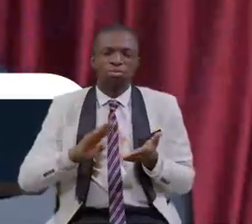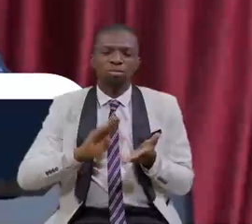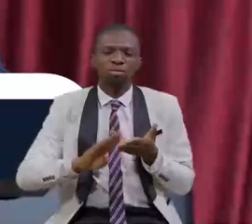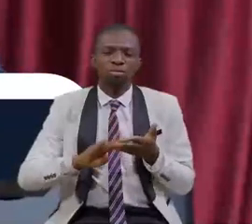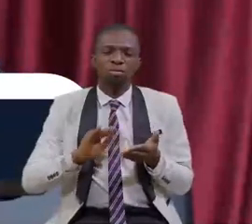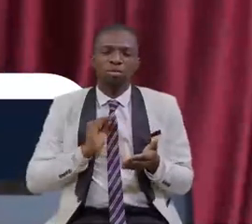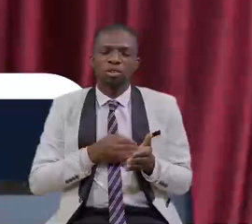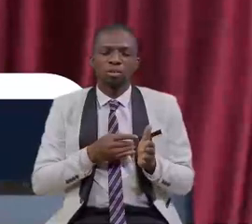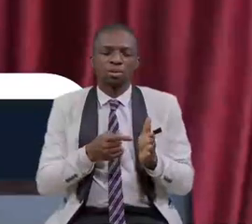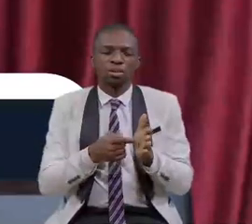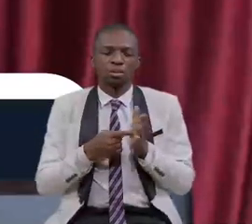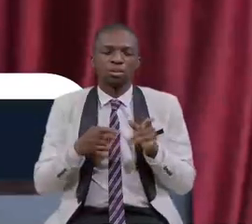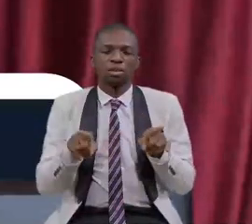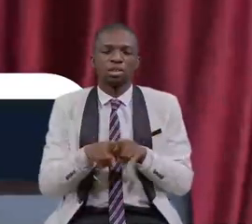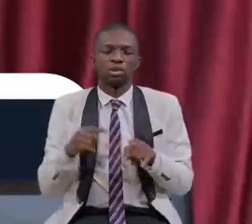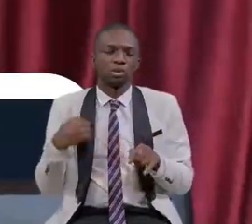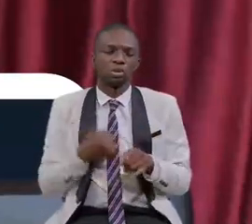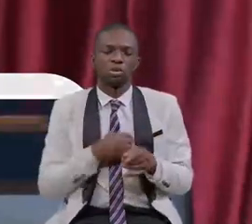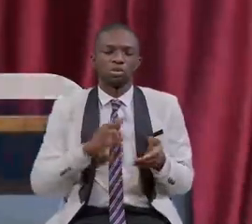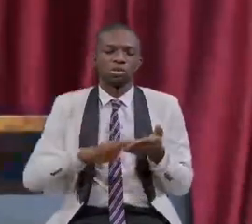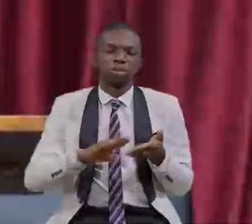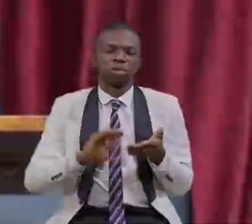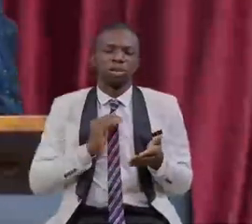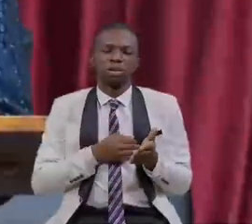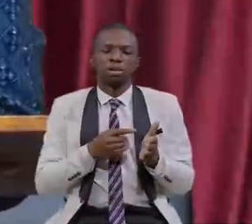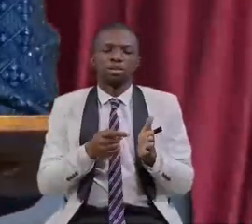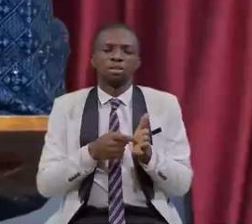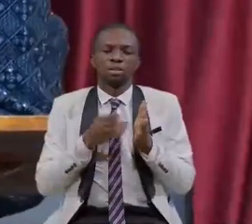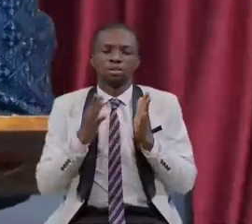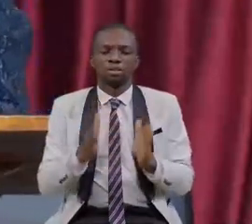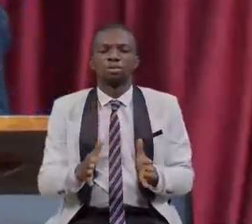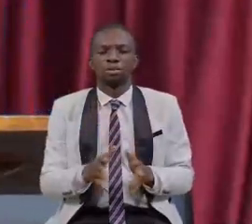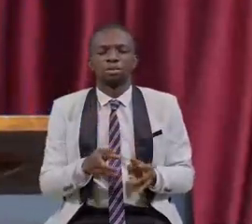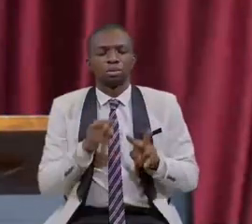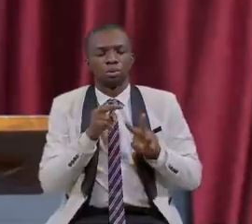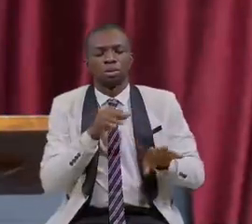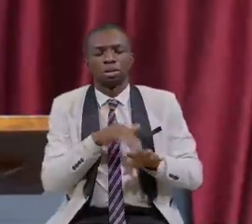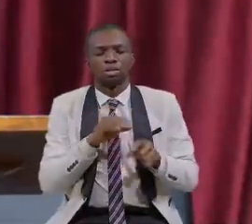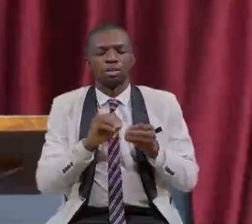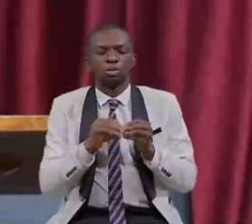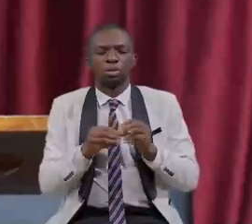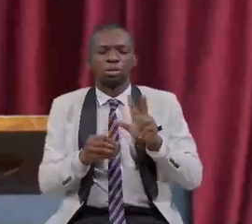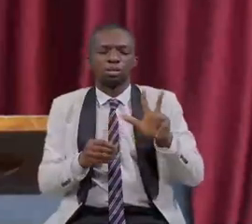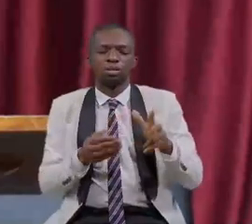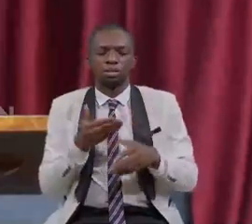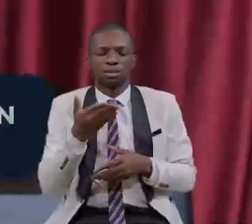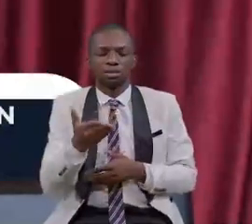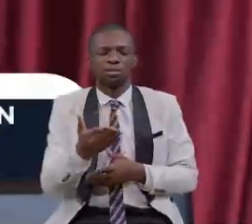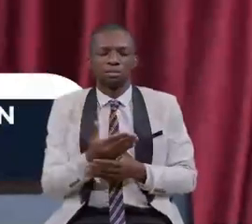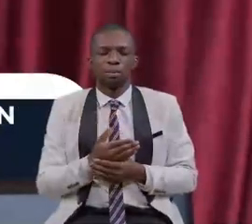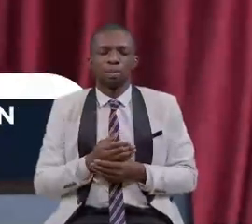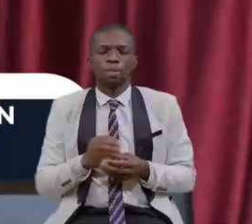Pardonne-nous nos offenses comme nous pardonnons à ceux qui nous ont offensés. Voyons la troisième partie là-bas.